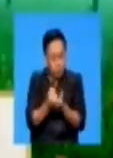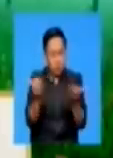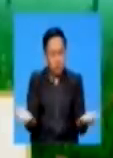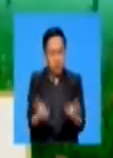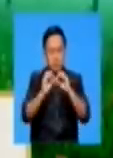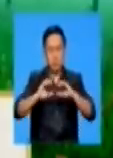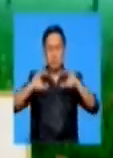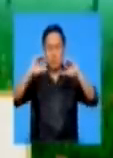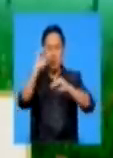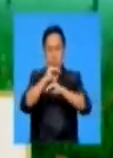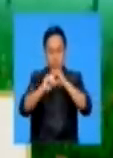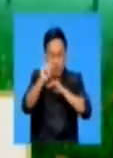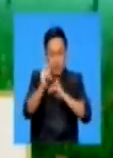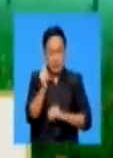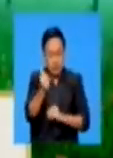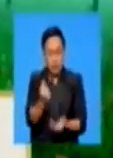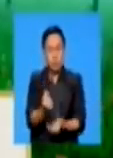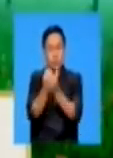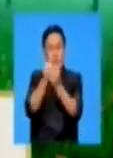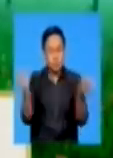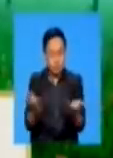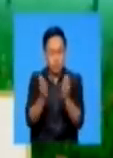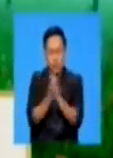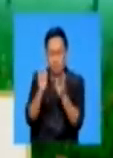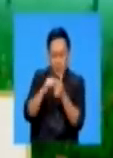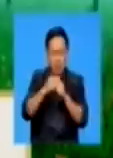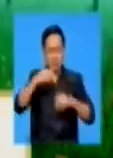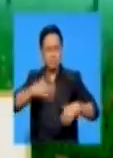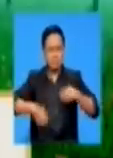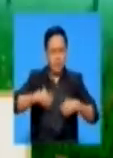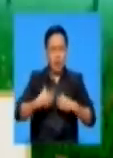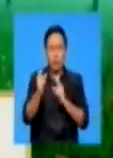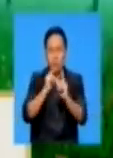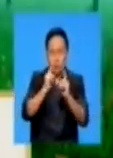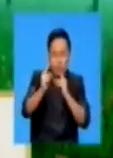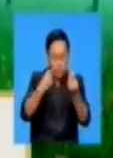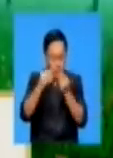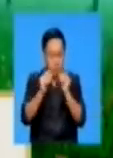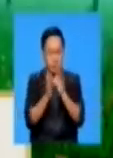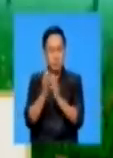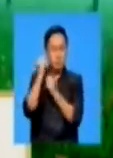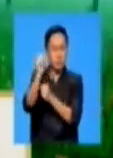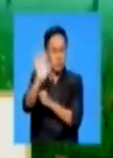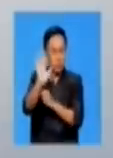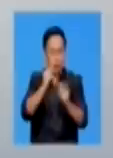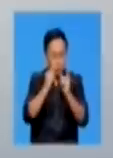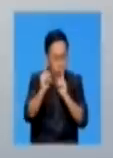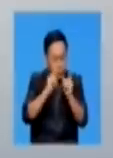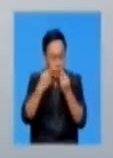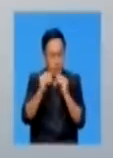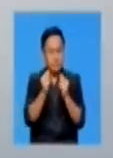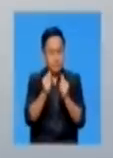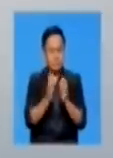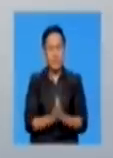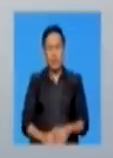การที่ดีๆนะครับถ้ามีปัญหาก็พูดคุยกันด้วยวิธีทางที่มันถูกต้องนะเข้าช่องทางที่ถูกต้องแล้วกันนะครับเรื่องต่อไปคือการเชิ